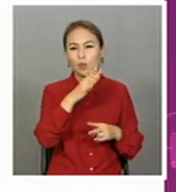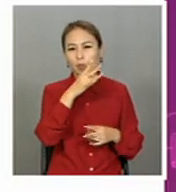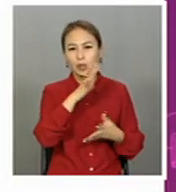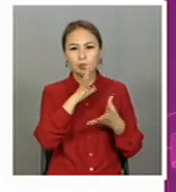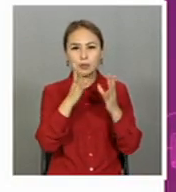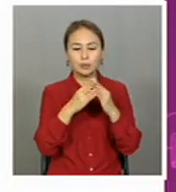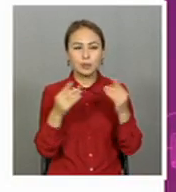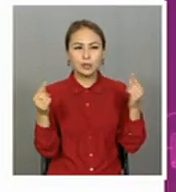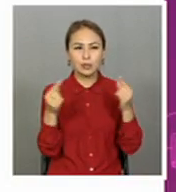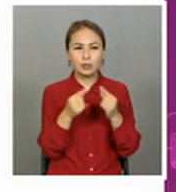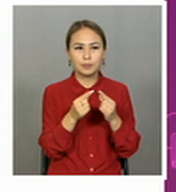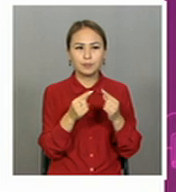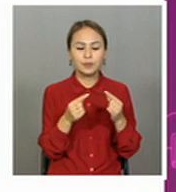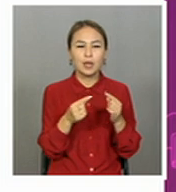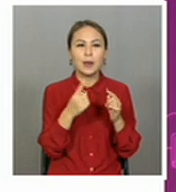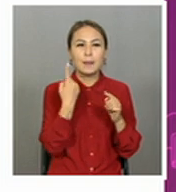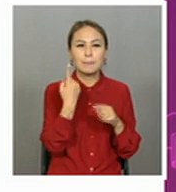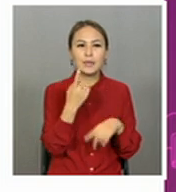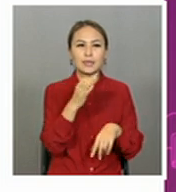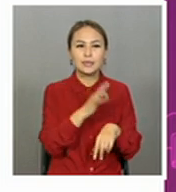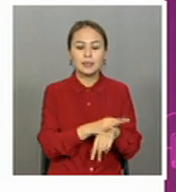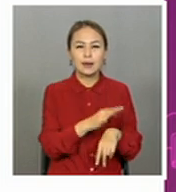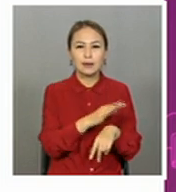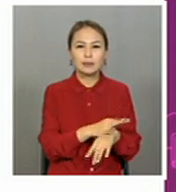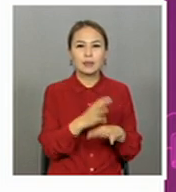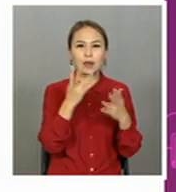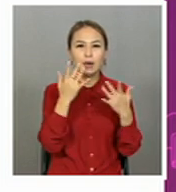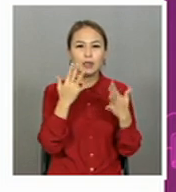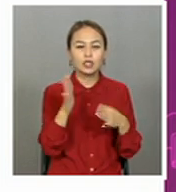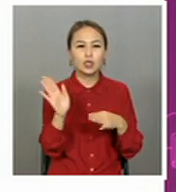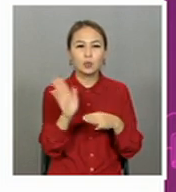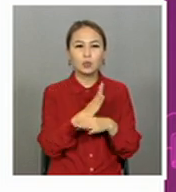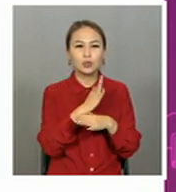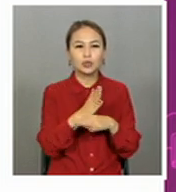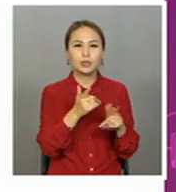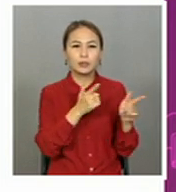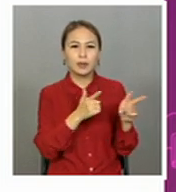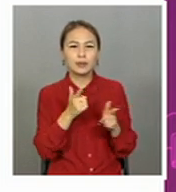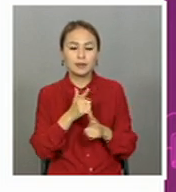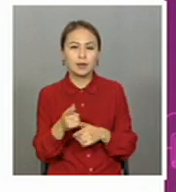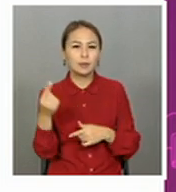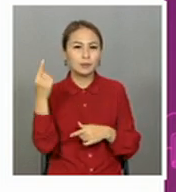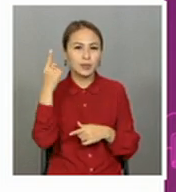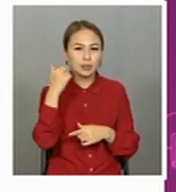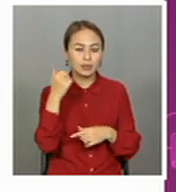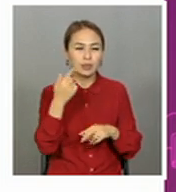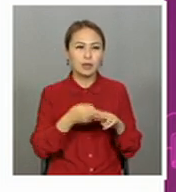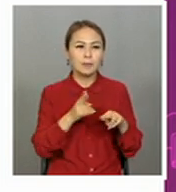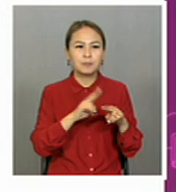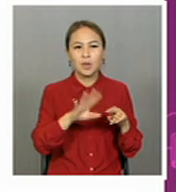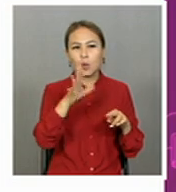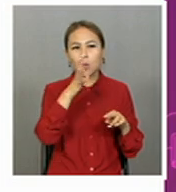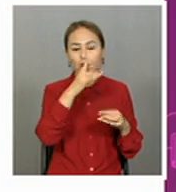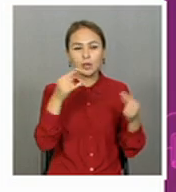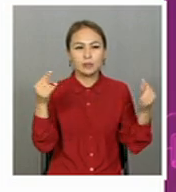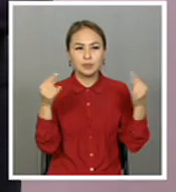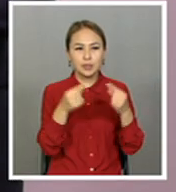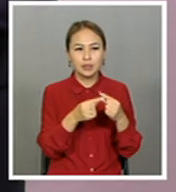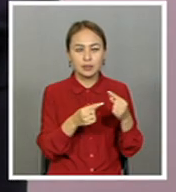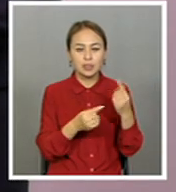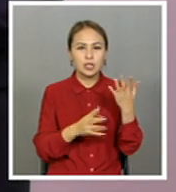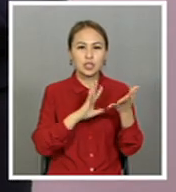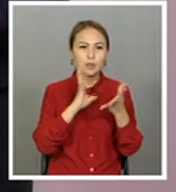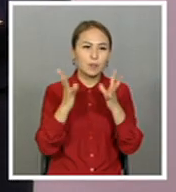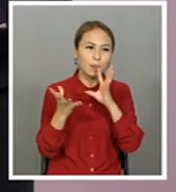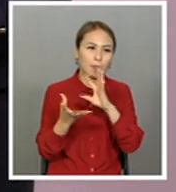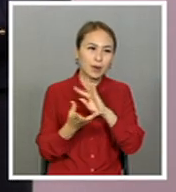белгілі, яғни 1 сағатта қанша бөлшек дайындағаны белгілі. Уақыт белгілі, яғни